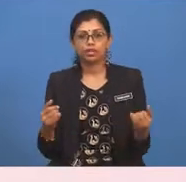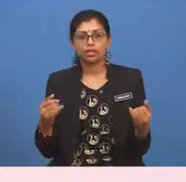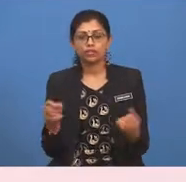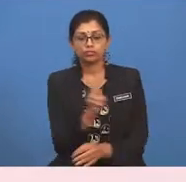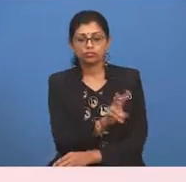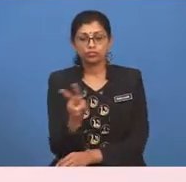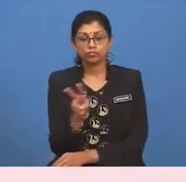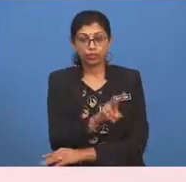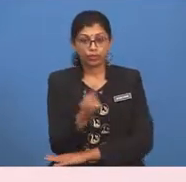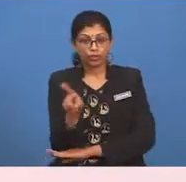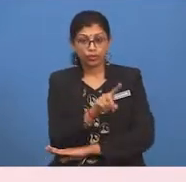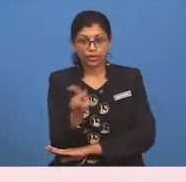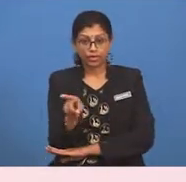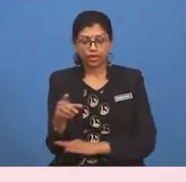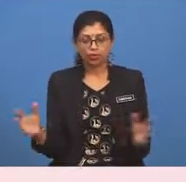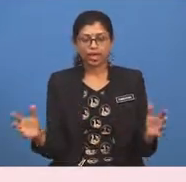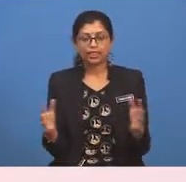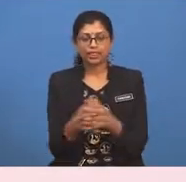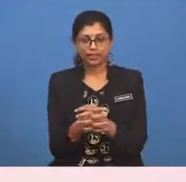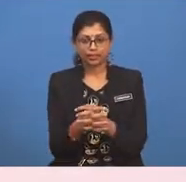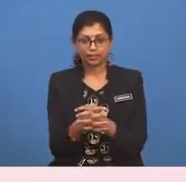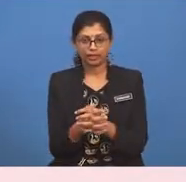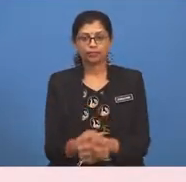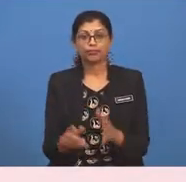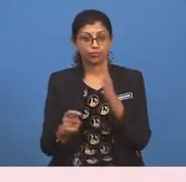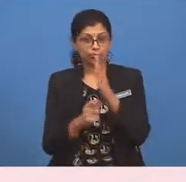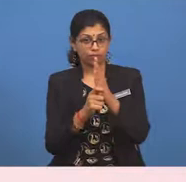Tambahkan hasil 100% dan